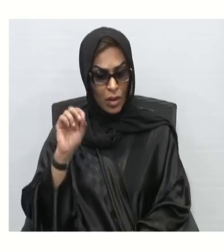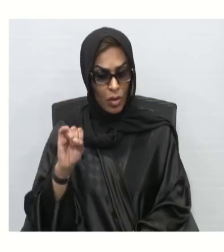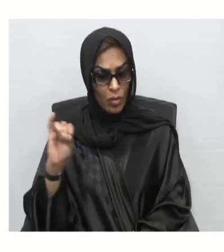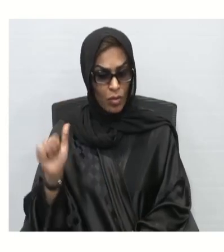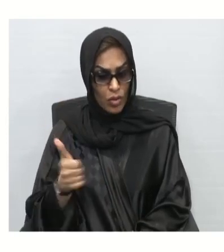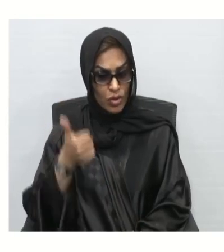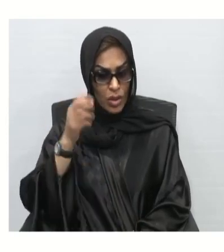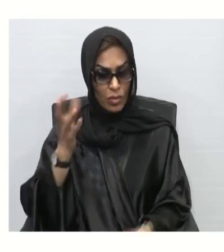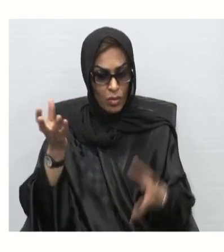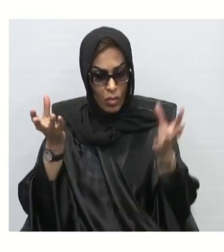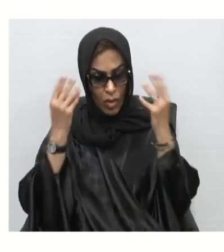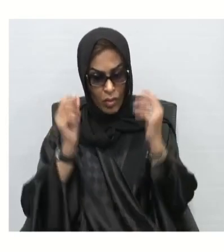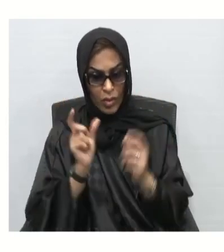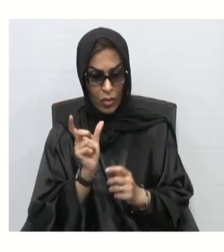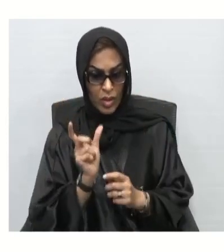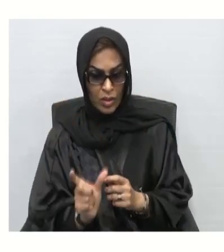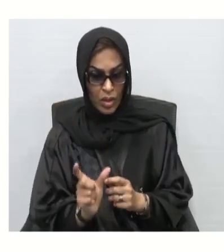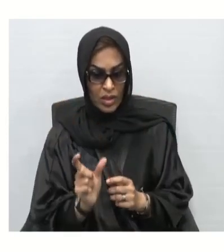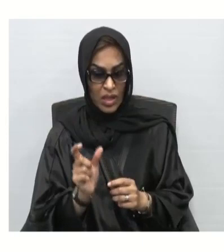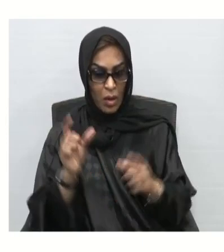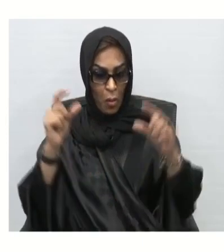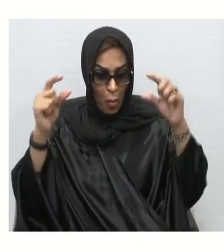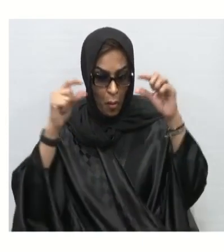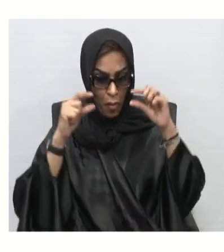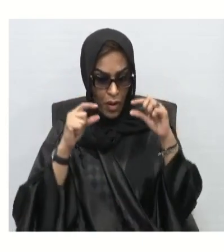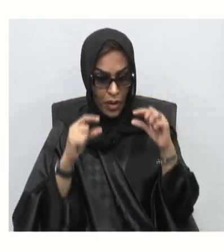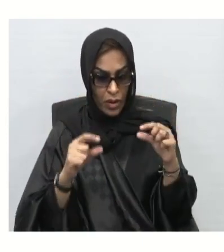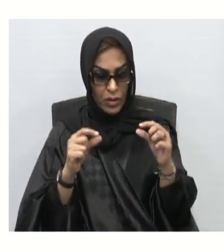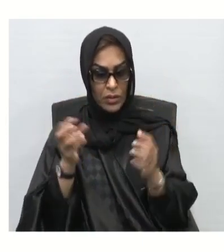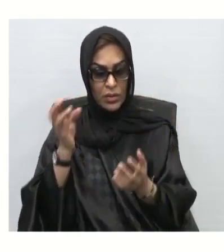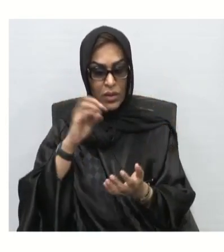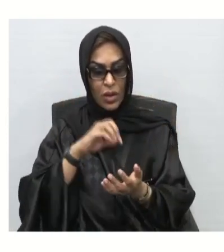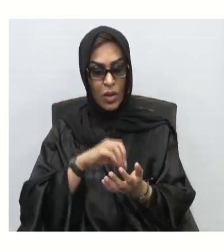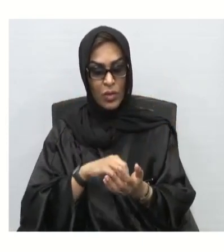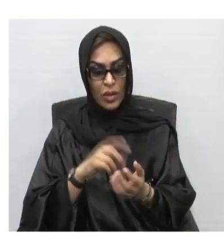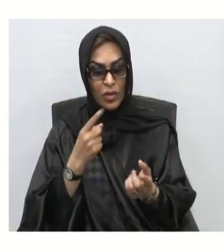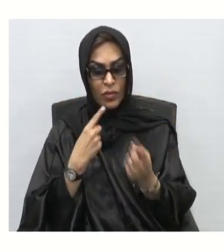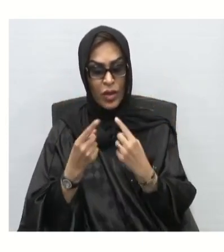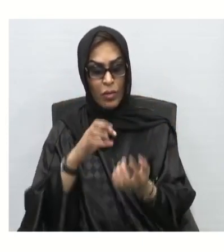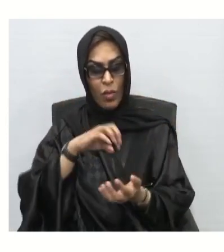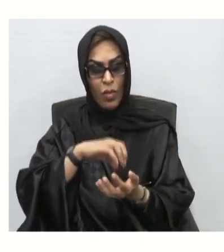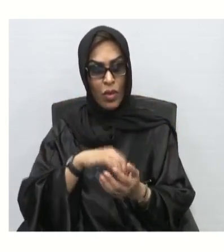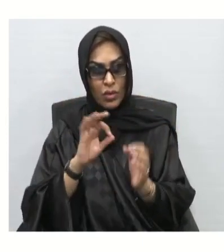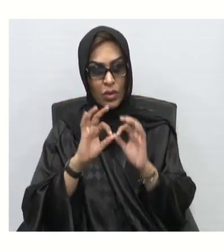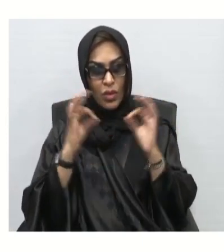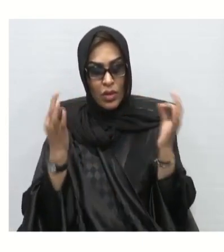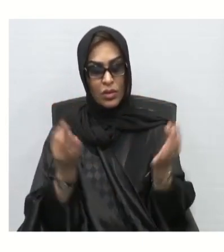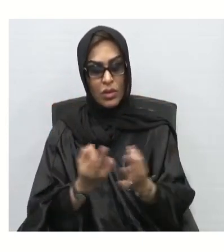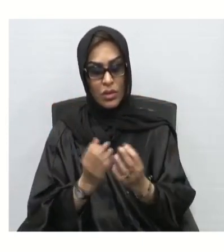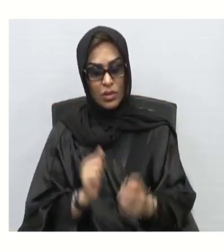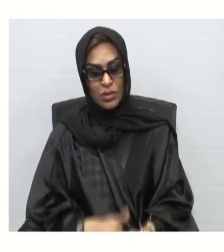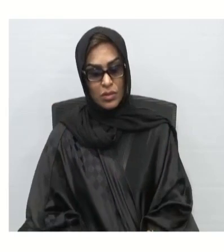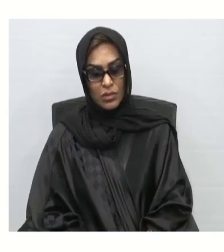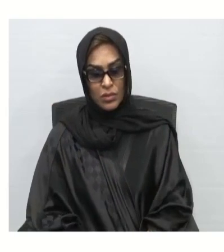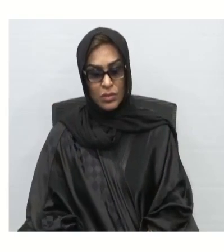بمشاركه معلومات بطاقتك الائتمانيه عبر القنوات غير الامنه مثل مواقع التواصل